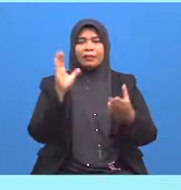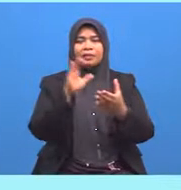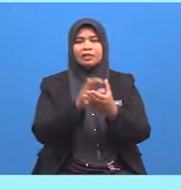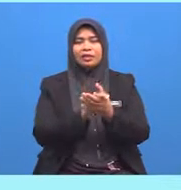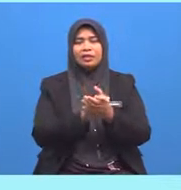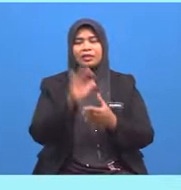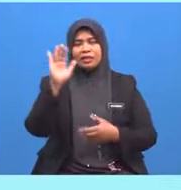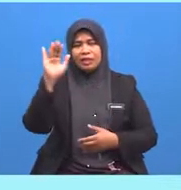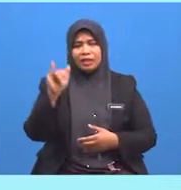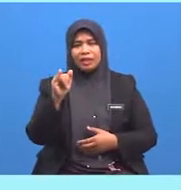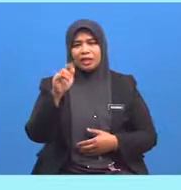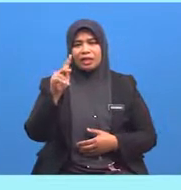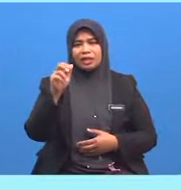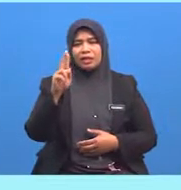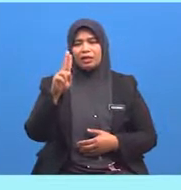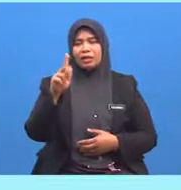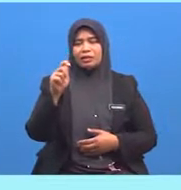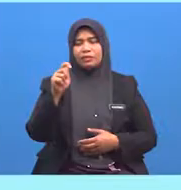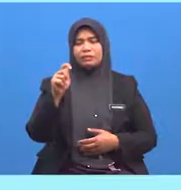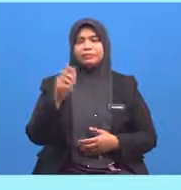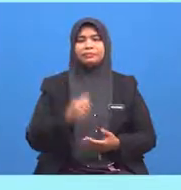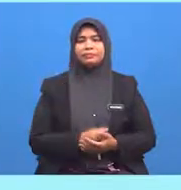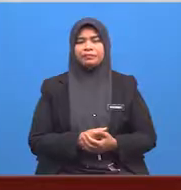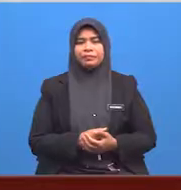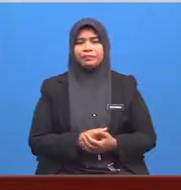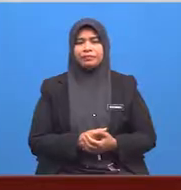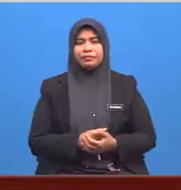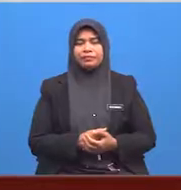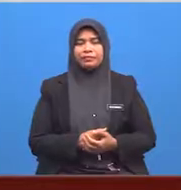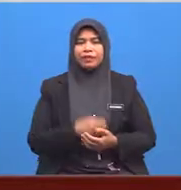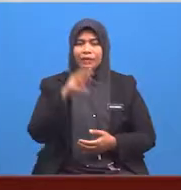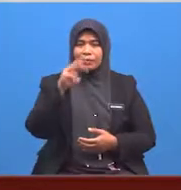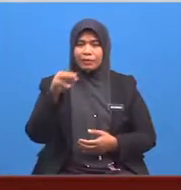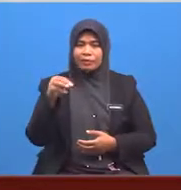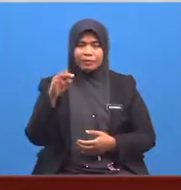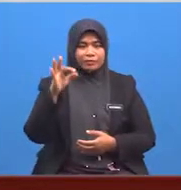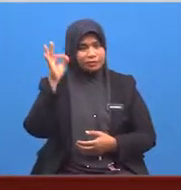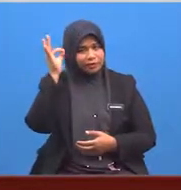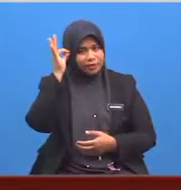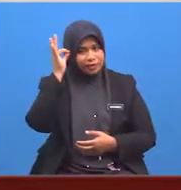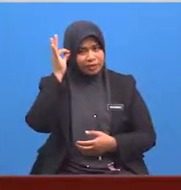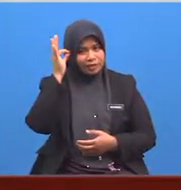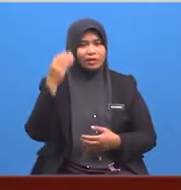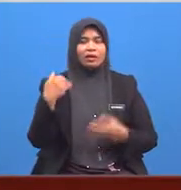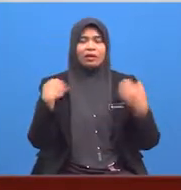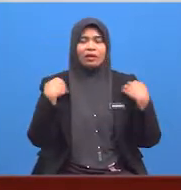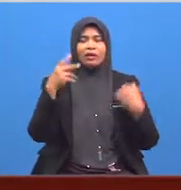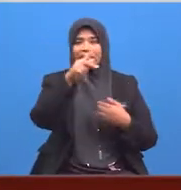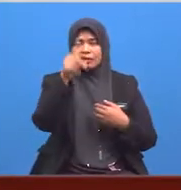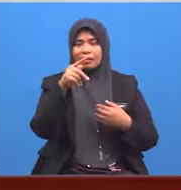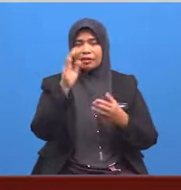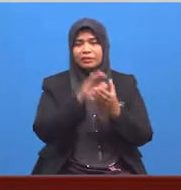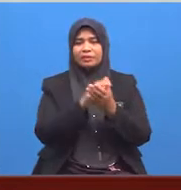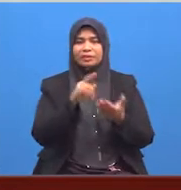yang harud dongeng dan pak Yul murid-murid pikir adegan kepercayaan ini kepercayaan